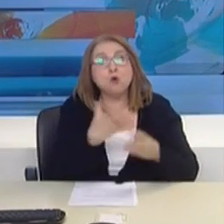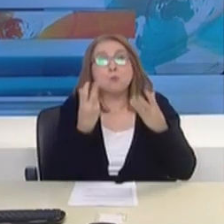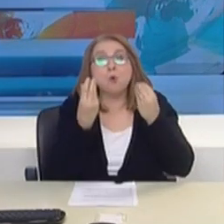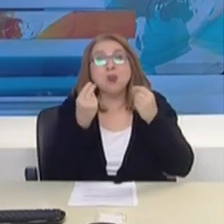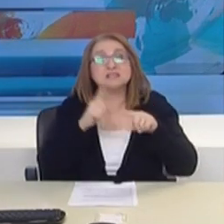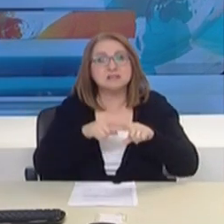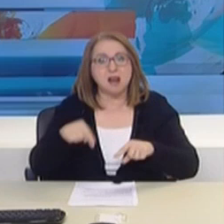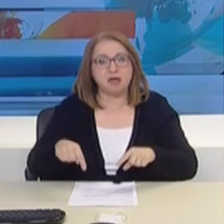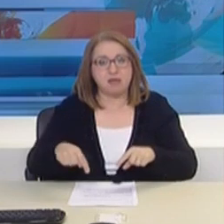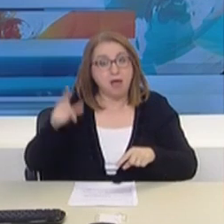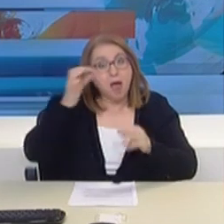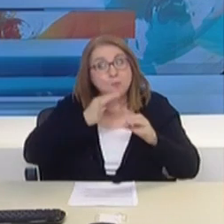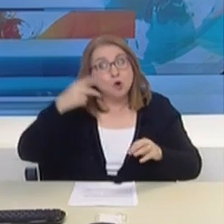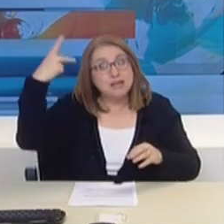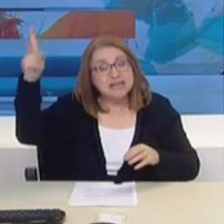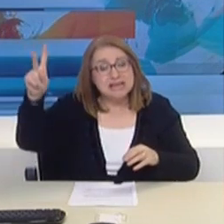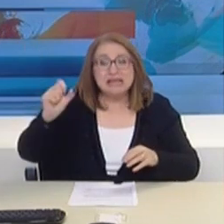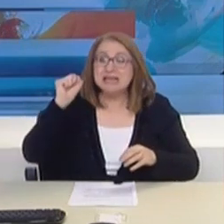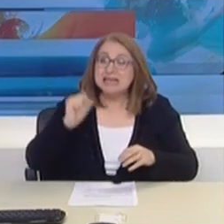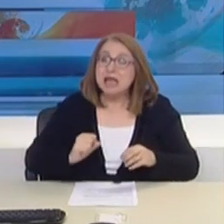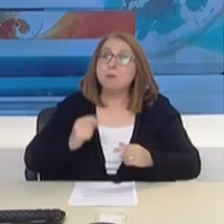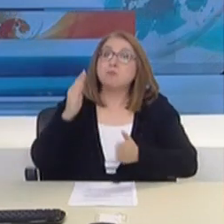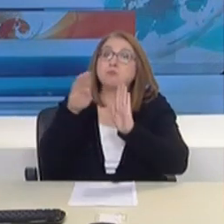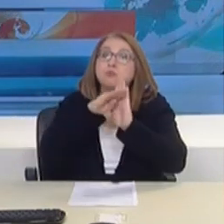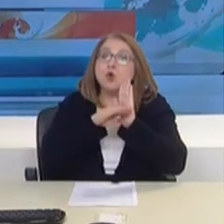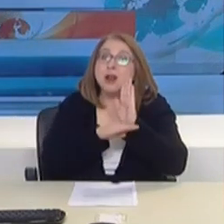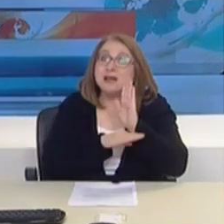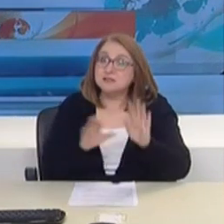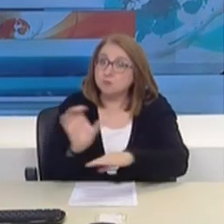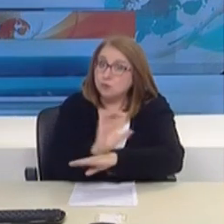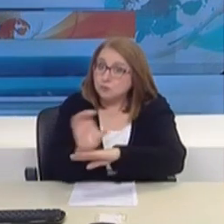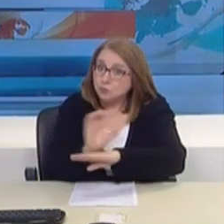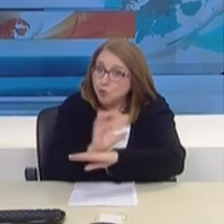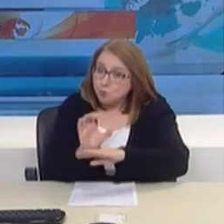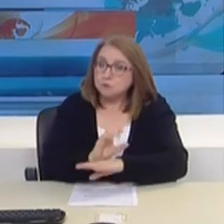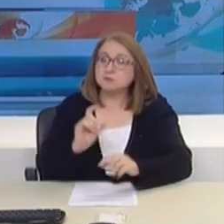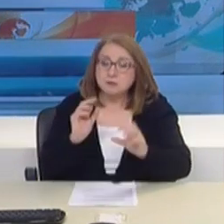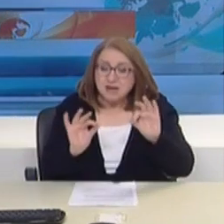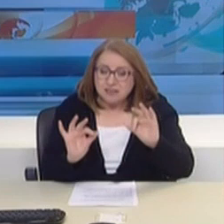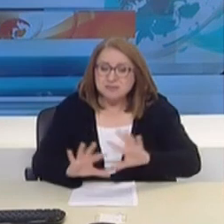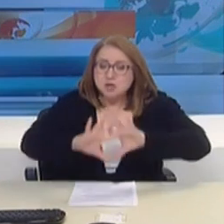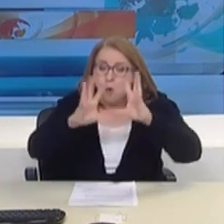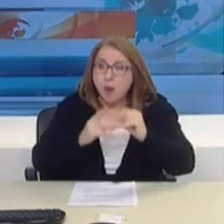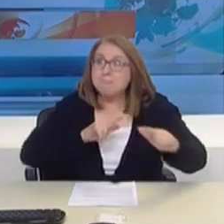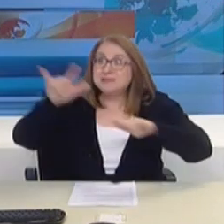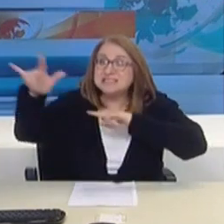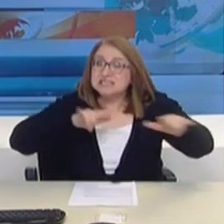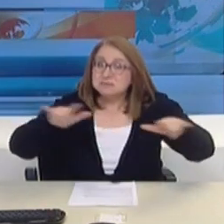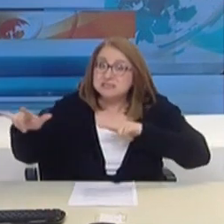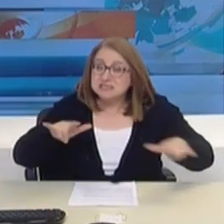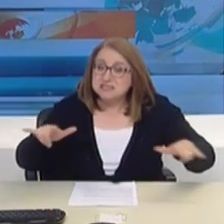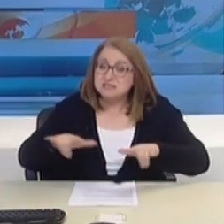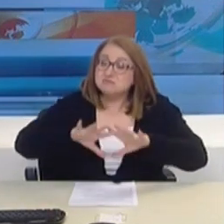κάνει όσο και στη βοήθεια στα logistics, τον προγραμματισμό και τη διεκπαιρέωση των πτήσεων αυτών που η